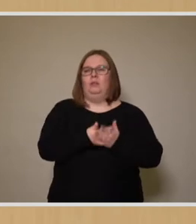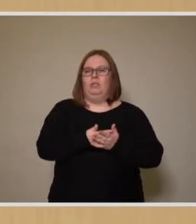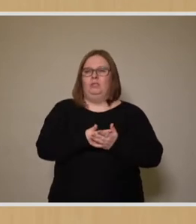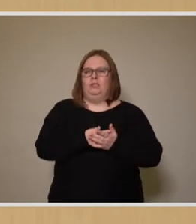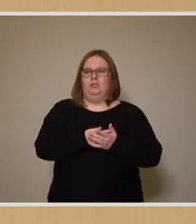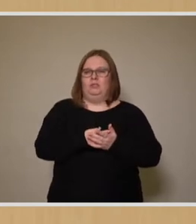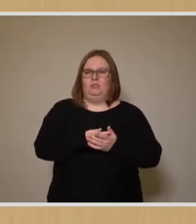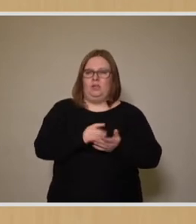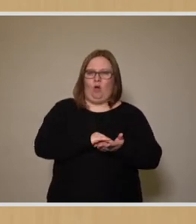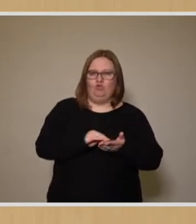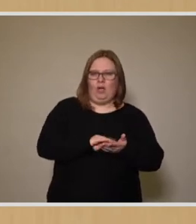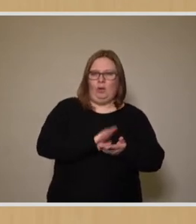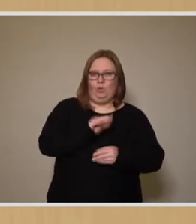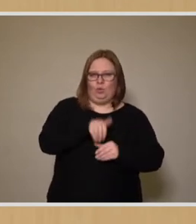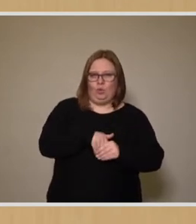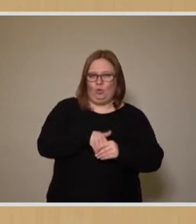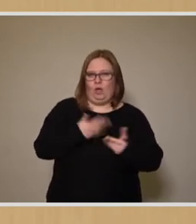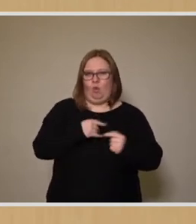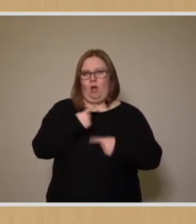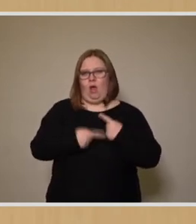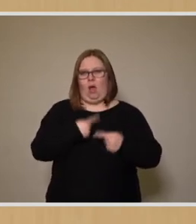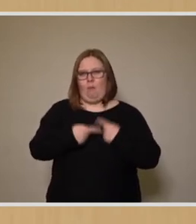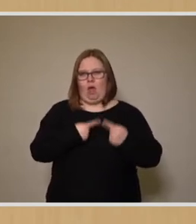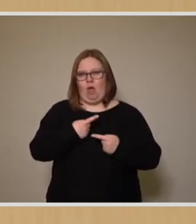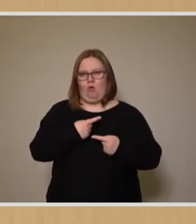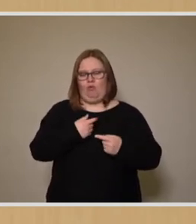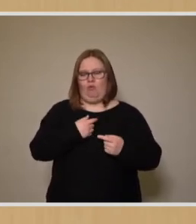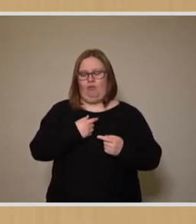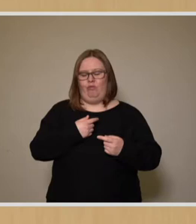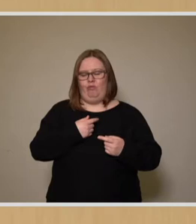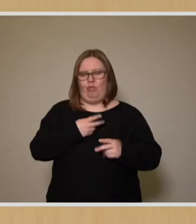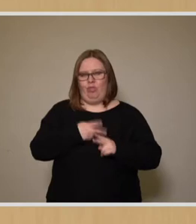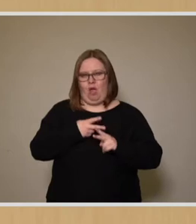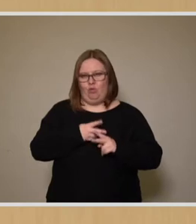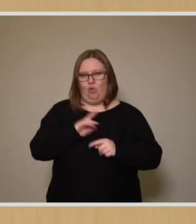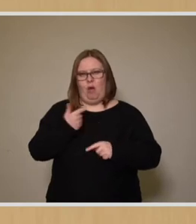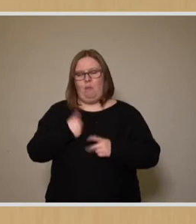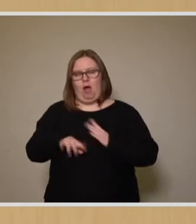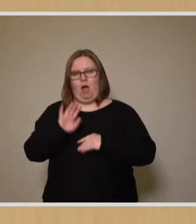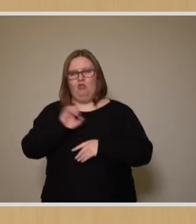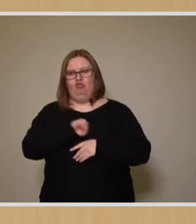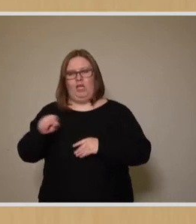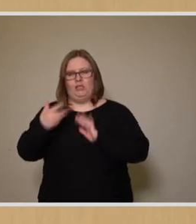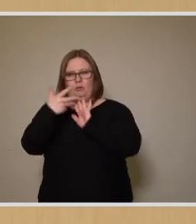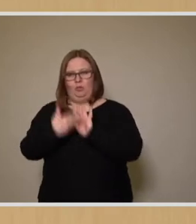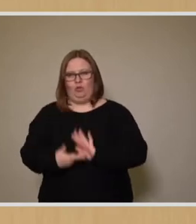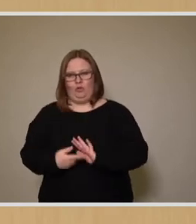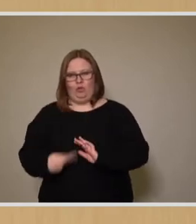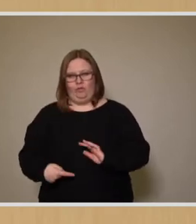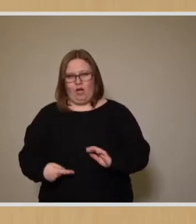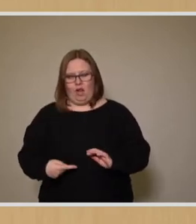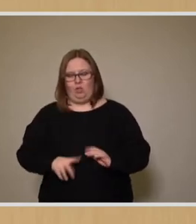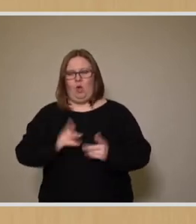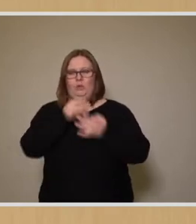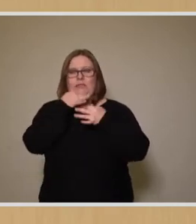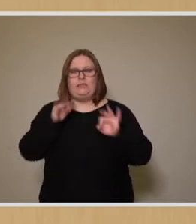Ausschreibung vorliegen mit dem eben schon erwähnten Ablaufdatum. Wir haben aber noch nicht vorliegen die Stesat-Prüfung und auch